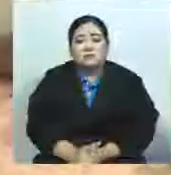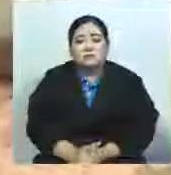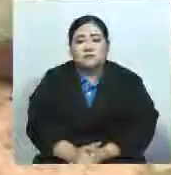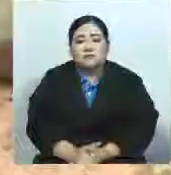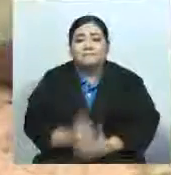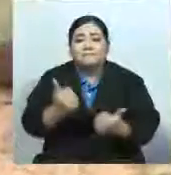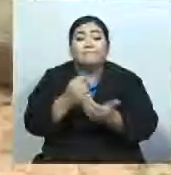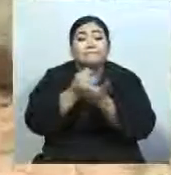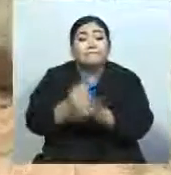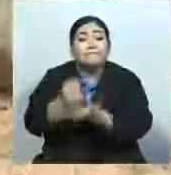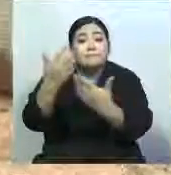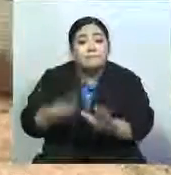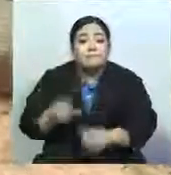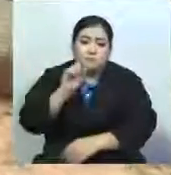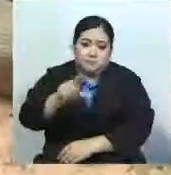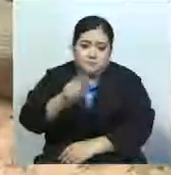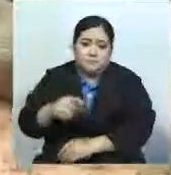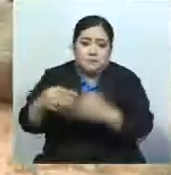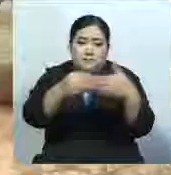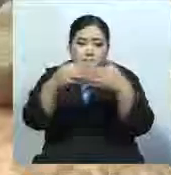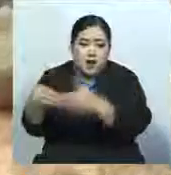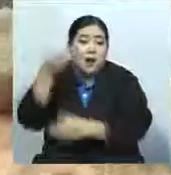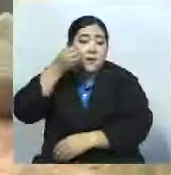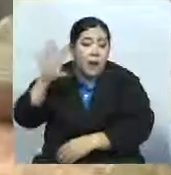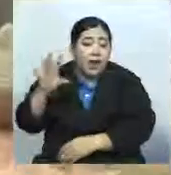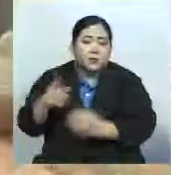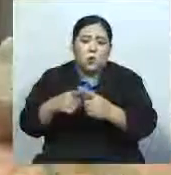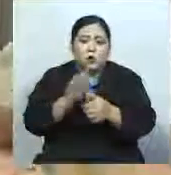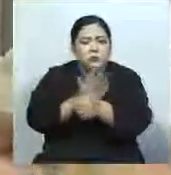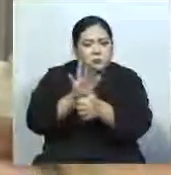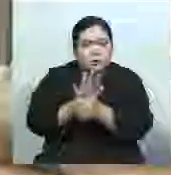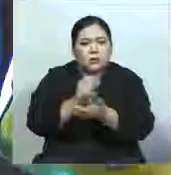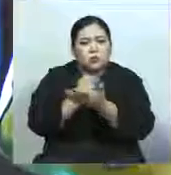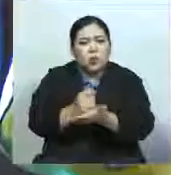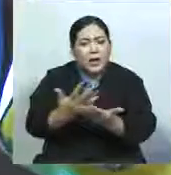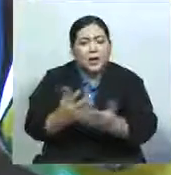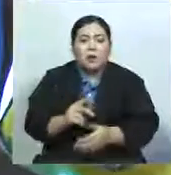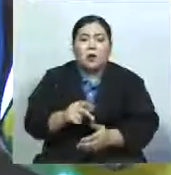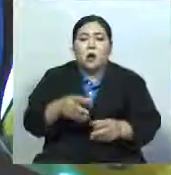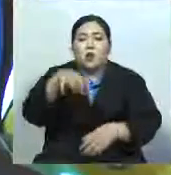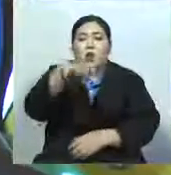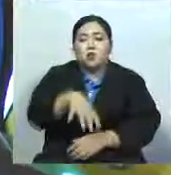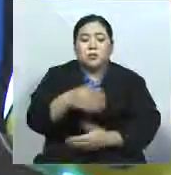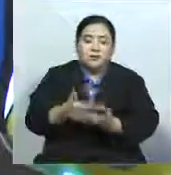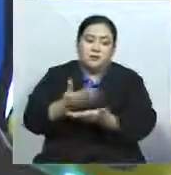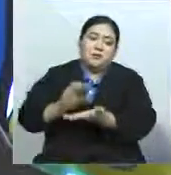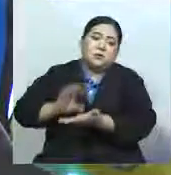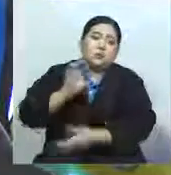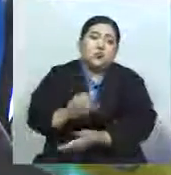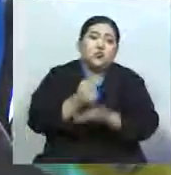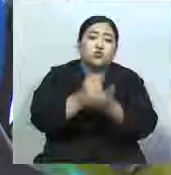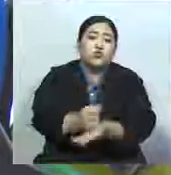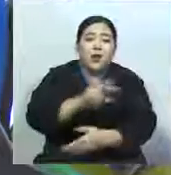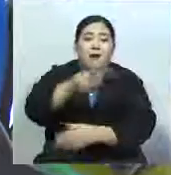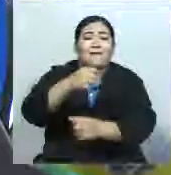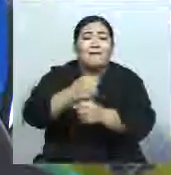สำหรับการช่วยเหลือเบื้องต้นนะครับจะเร่งพากลับบ้านส่วนเรื่องของการเยียวยาคงไม่สามารถรับเงินจากกองทุนเพื่อช่วยเหลือคนหางานไปทำงานในต่างประเ